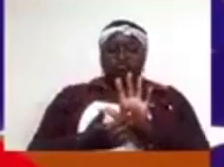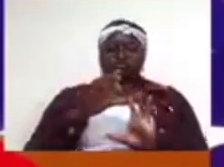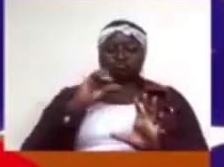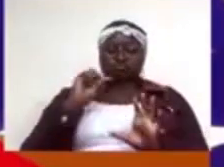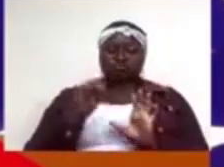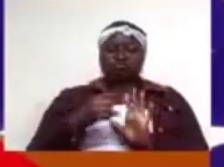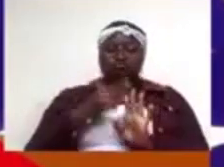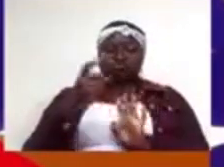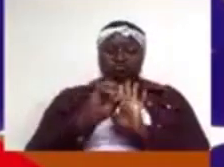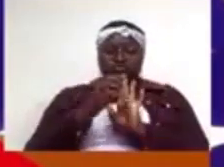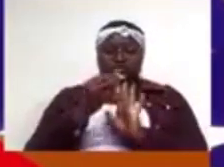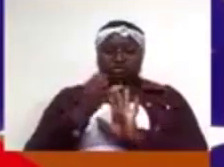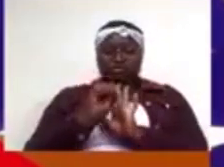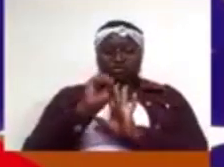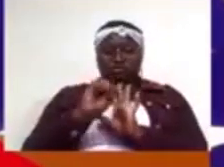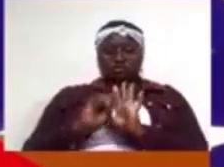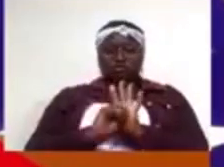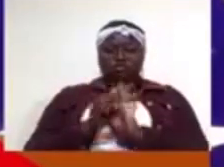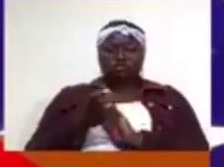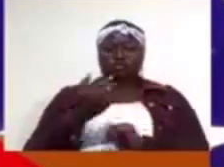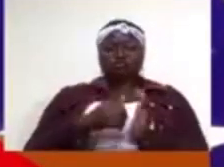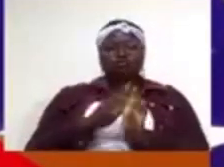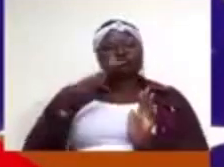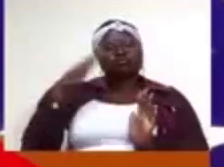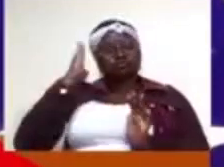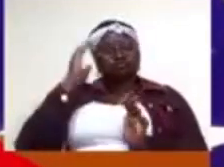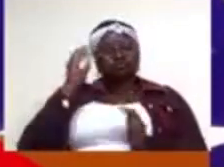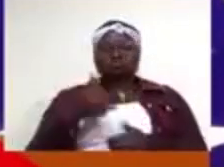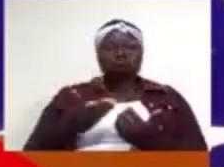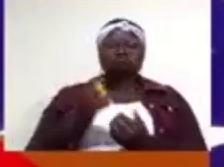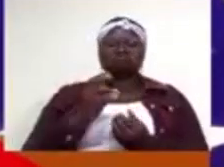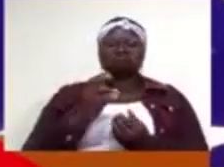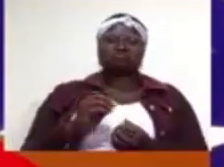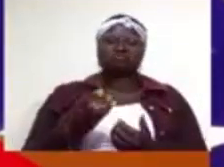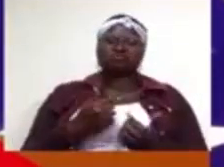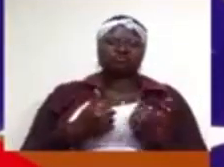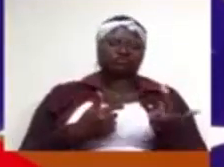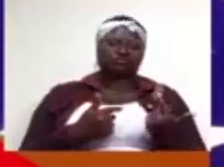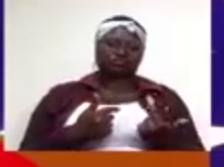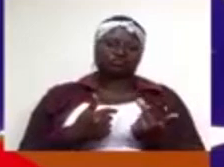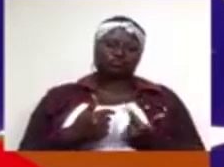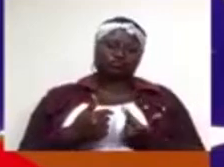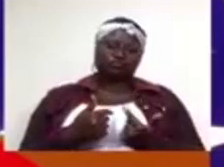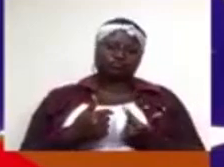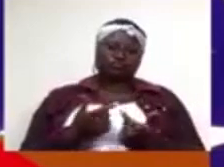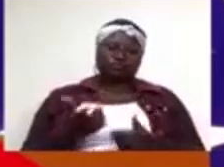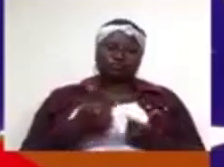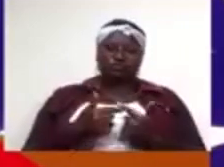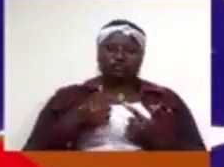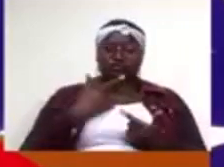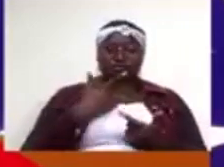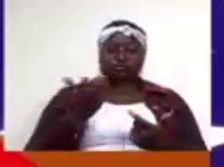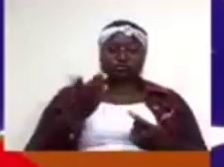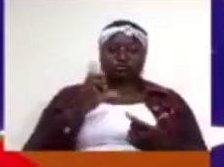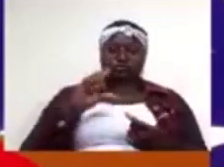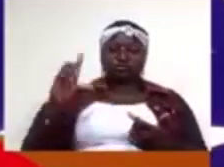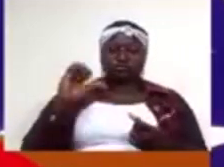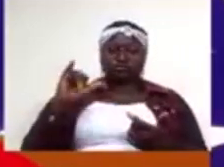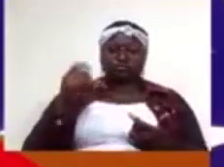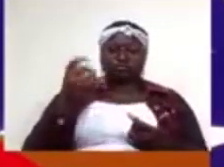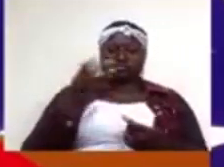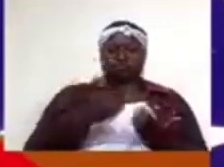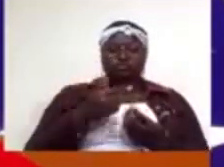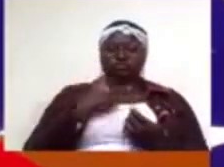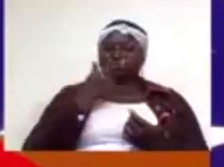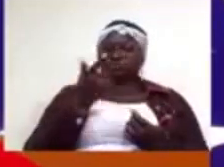Mm. Doko hota kumenya, niki. Na gana ono koni oko jirate rili. Lucy.